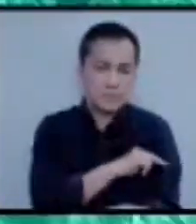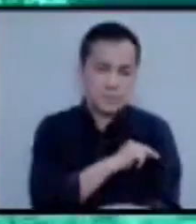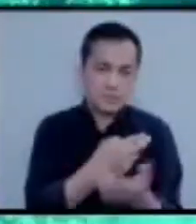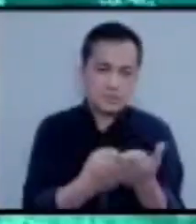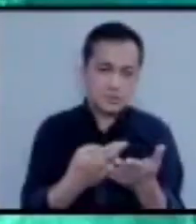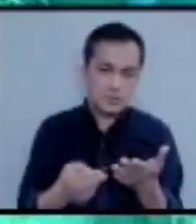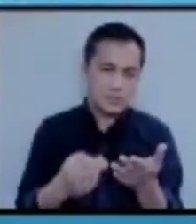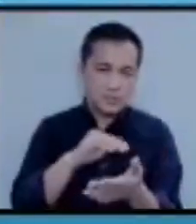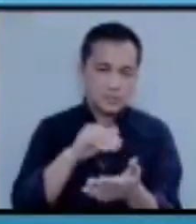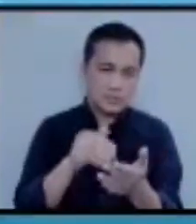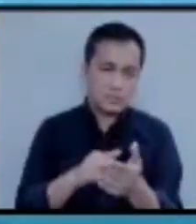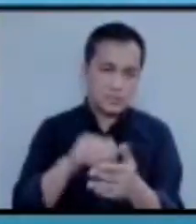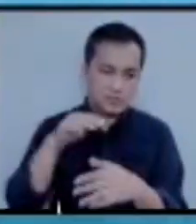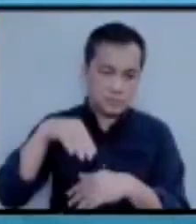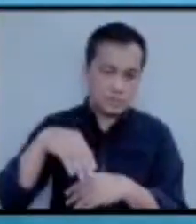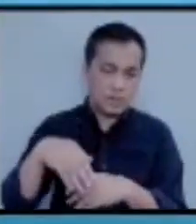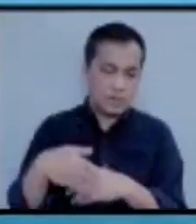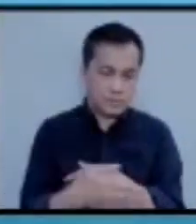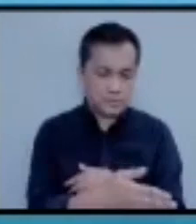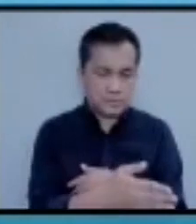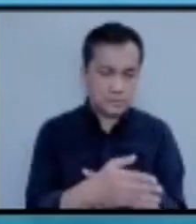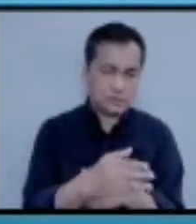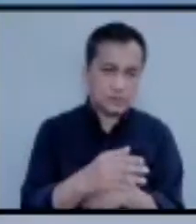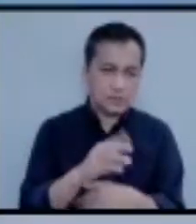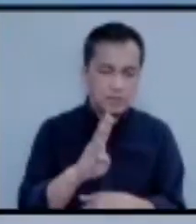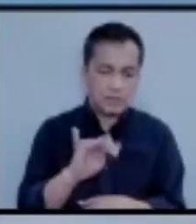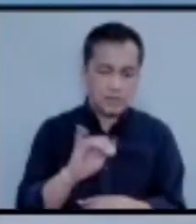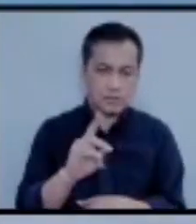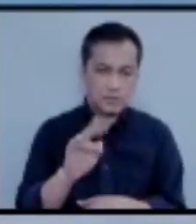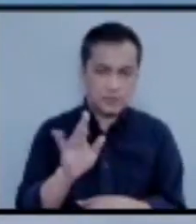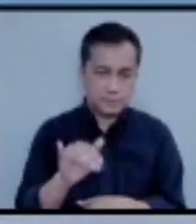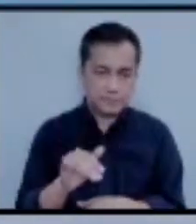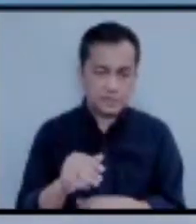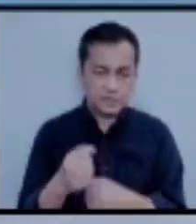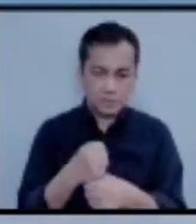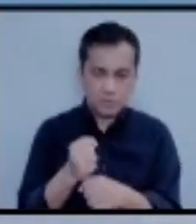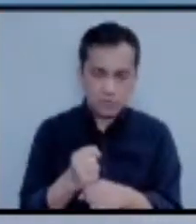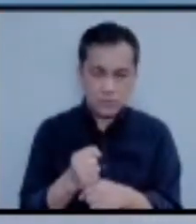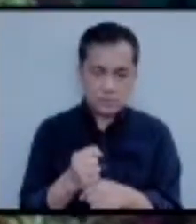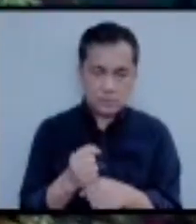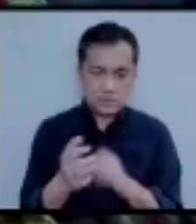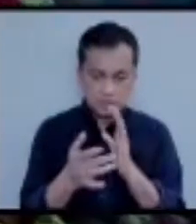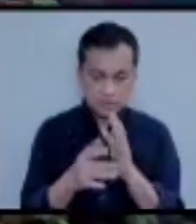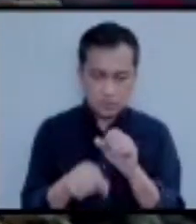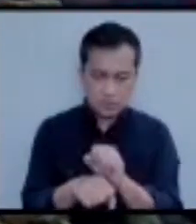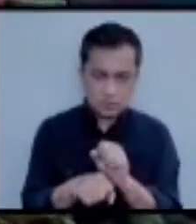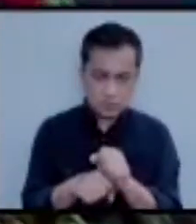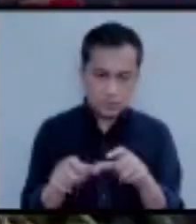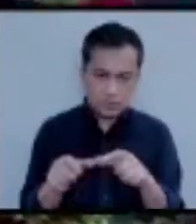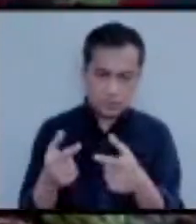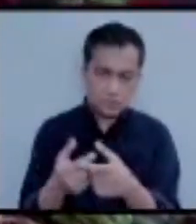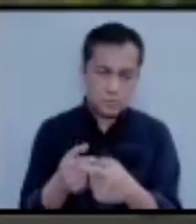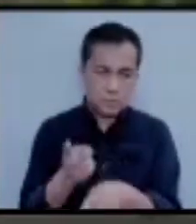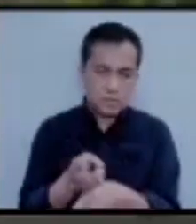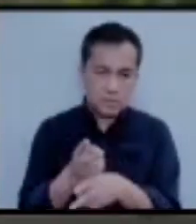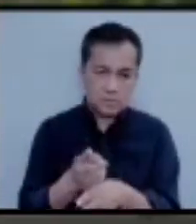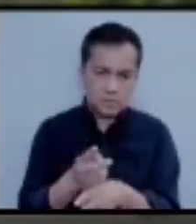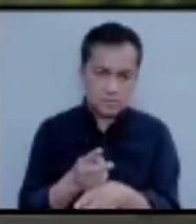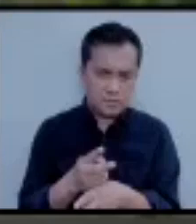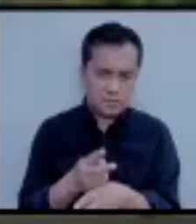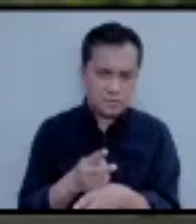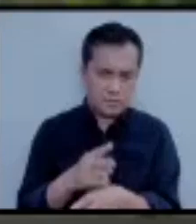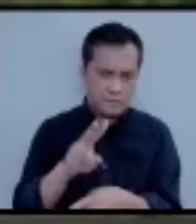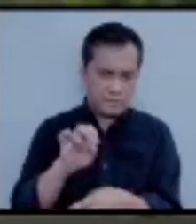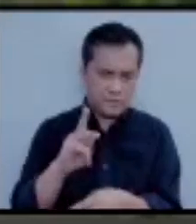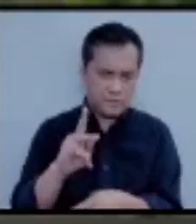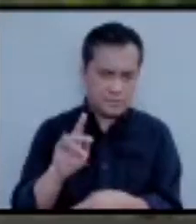Shorefish Biodiversity. Bubuo rin ang technical working group kung paano lubos na mapangangalagaan ng Verde Island Passage. We build